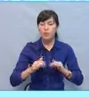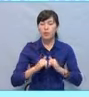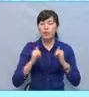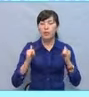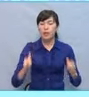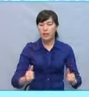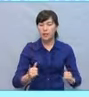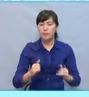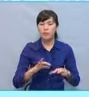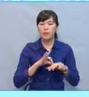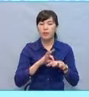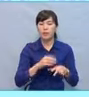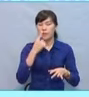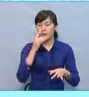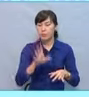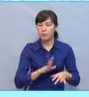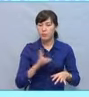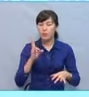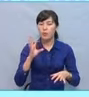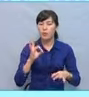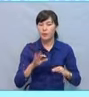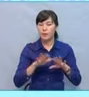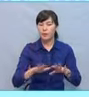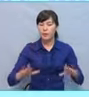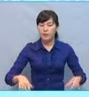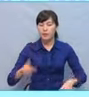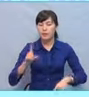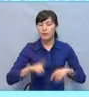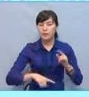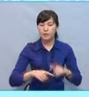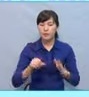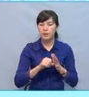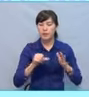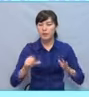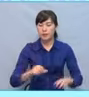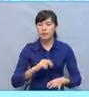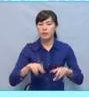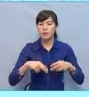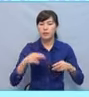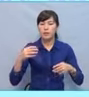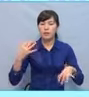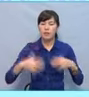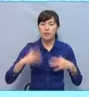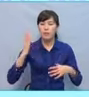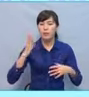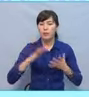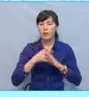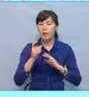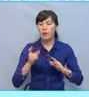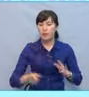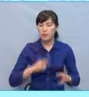жетістігі жылжып жақындауда. Алайда балалары балшық кешіп, электр қуаты шам жағуға зорға жететін тұрғындар қала